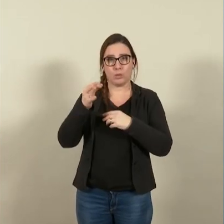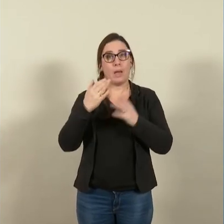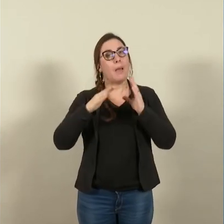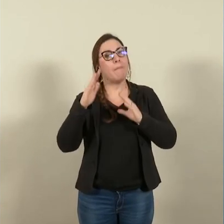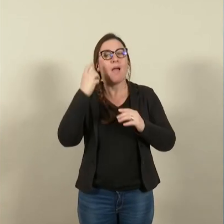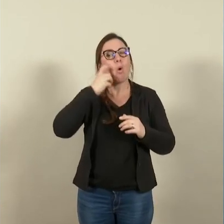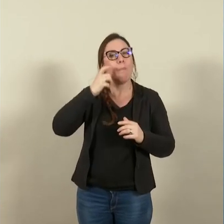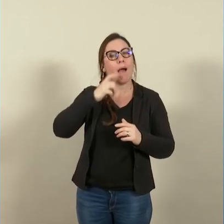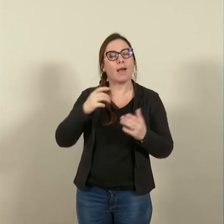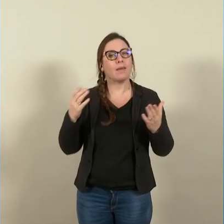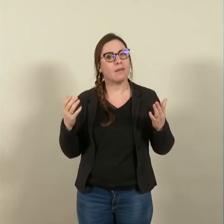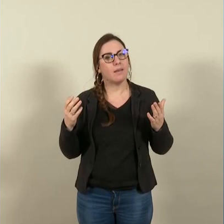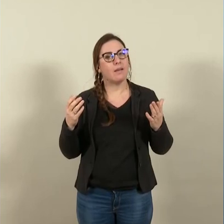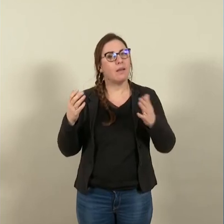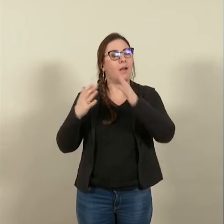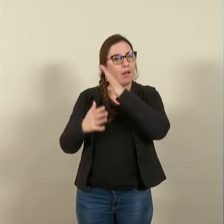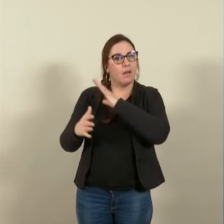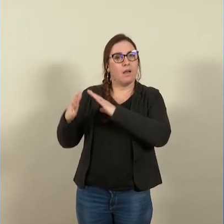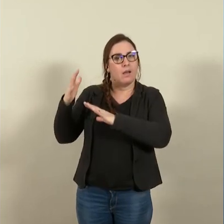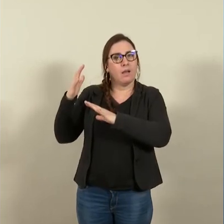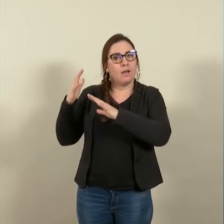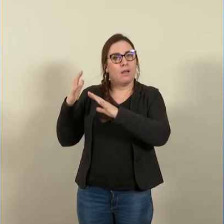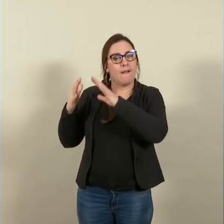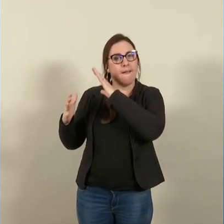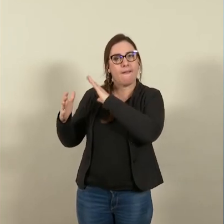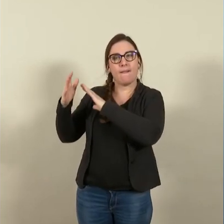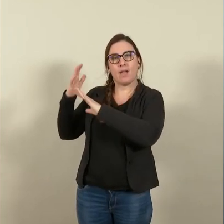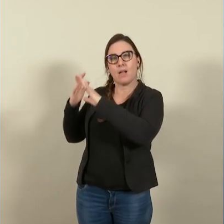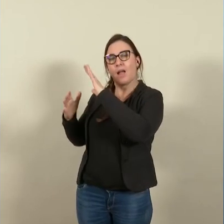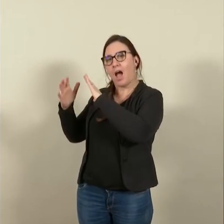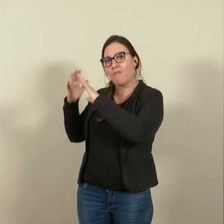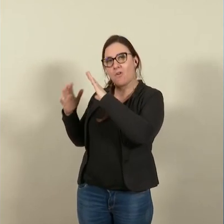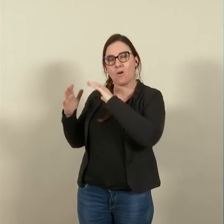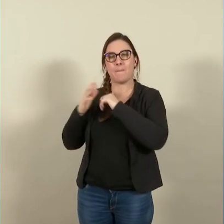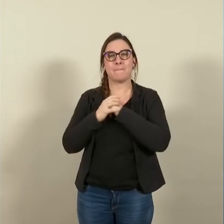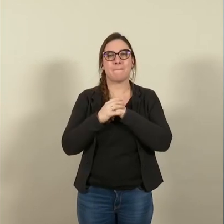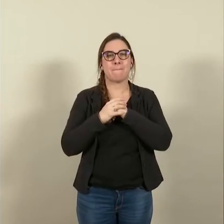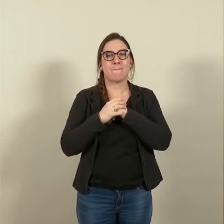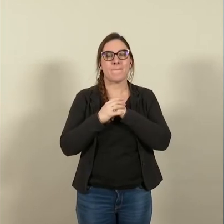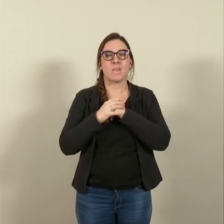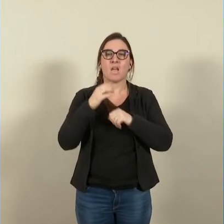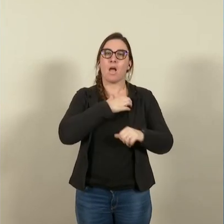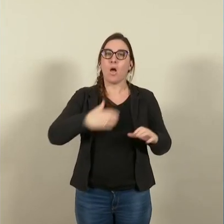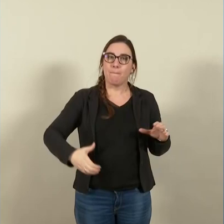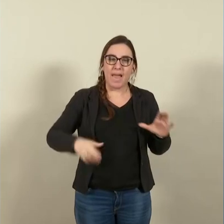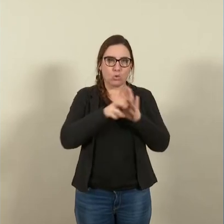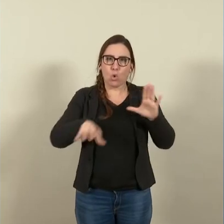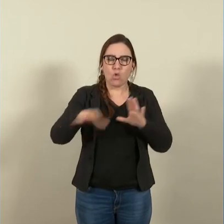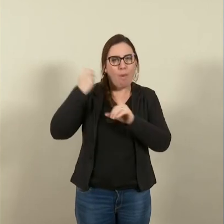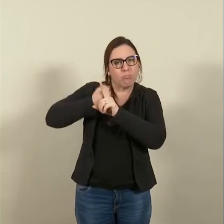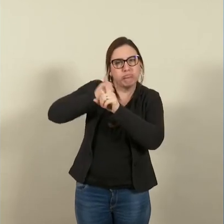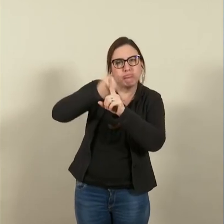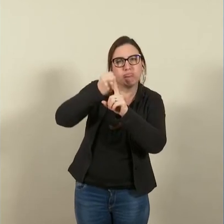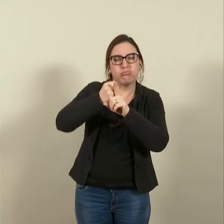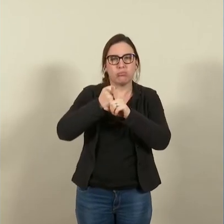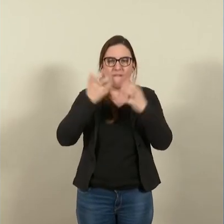même que avant que qu'avant vous tous les maires de Grenoble se sont battus donc pour notre